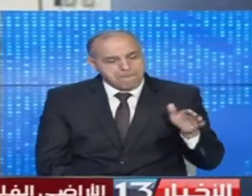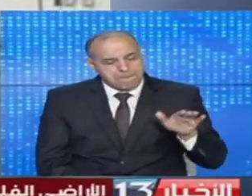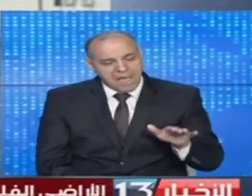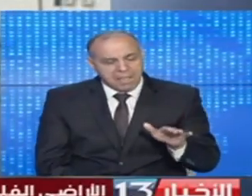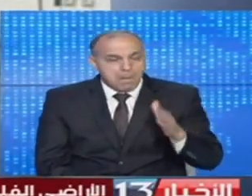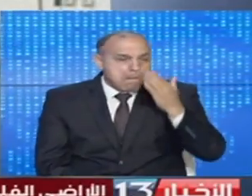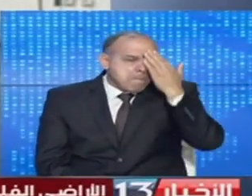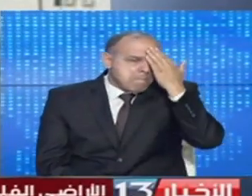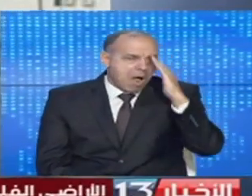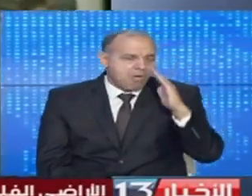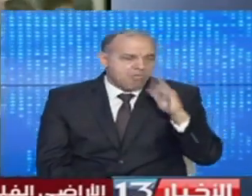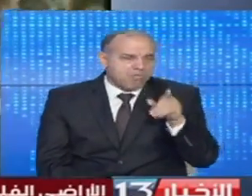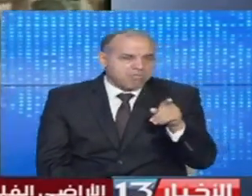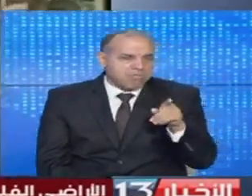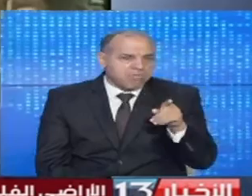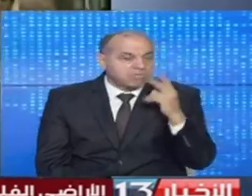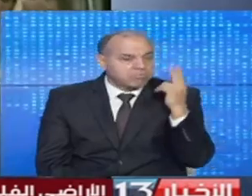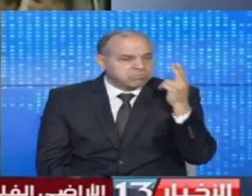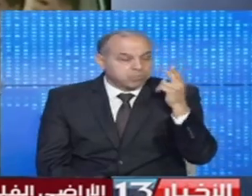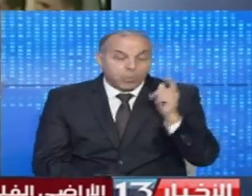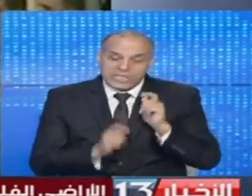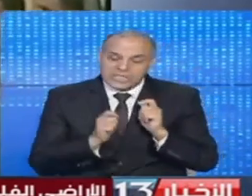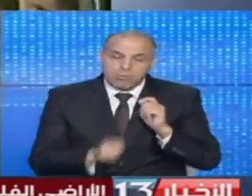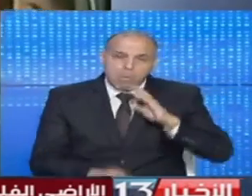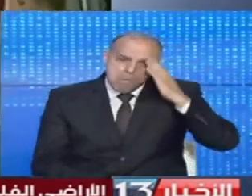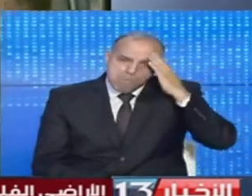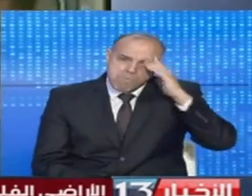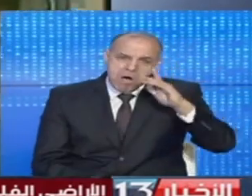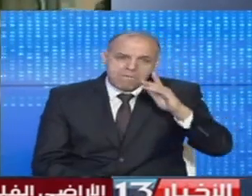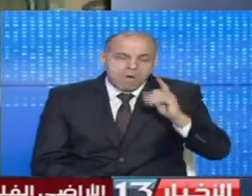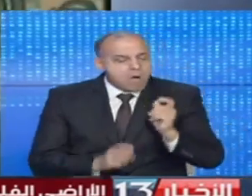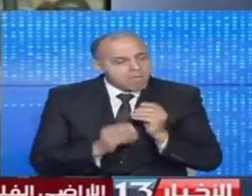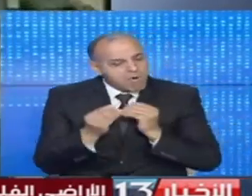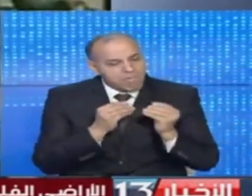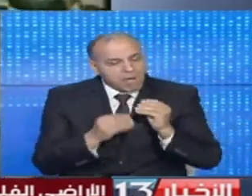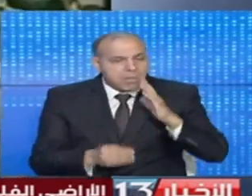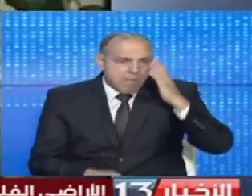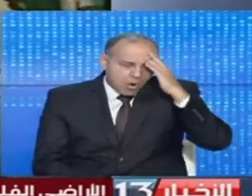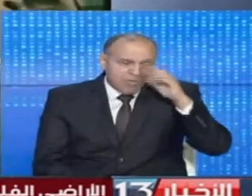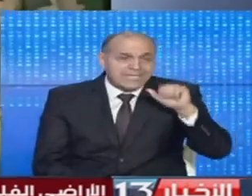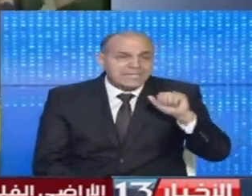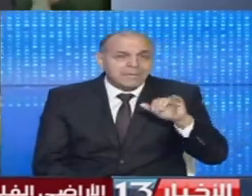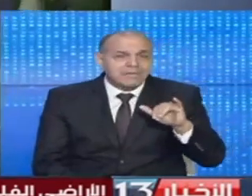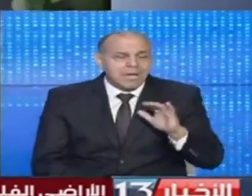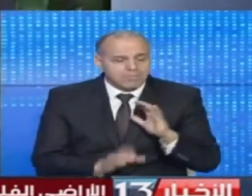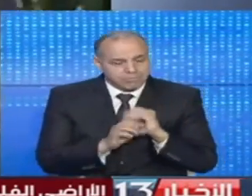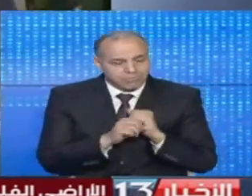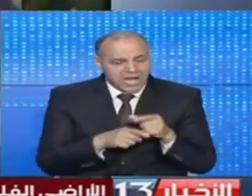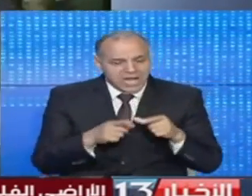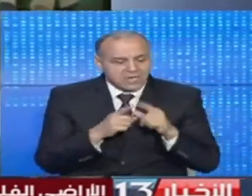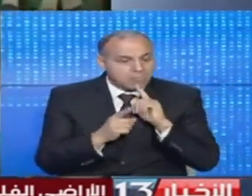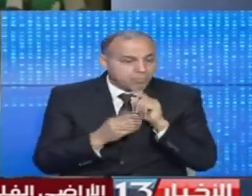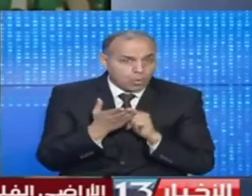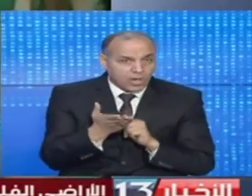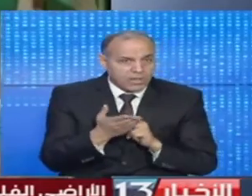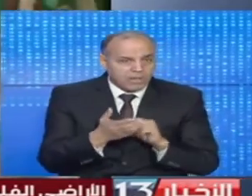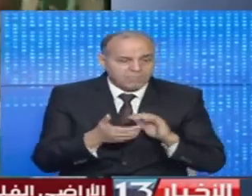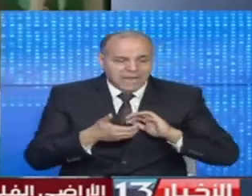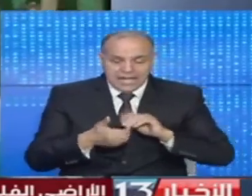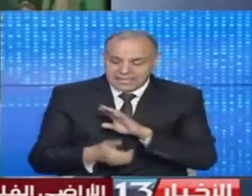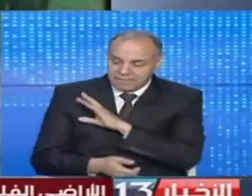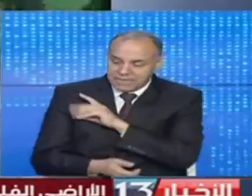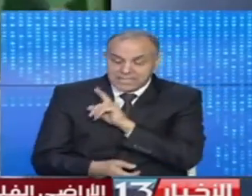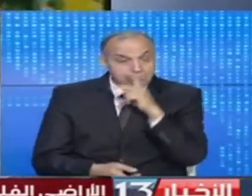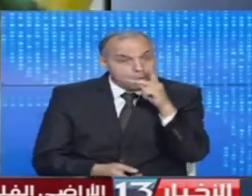ابرز اعلامها الاكاديمي والسياسي والمفاوضات طريقه امين سر اللجنه التنفيذيه لمنظمه التحرير